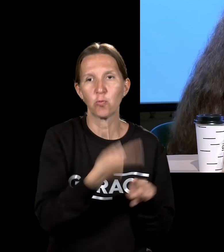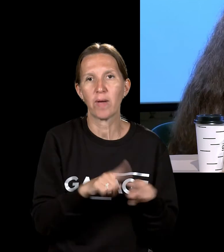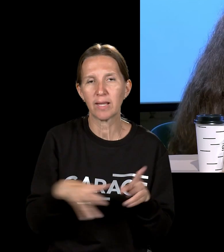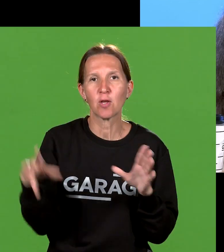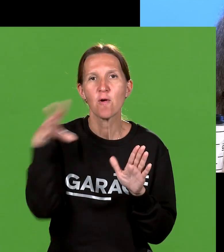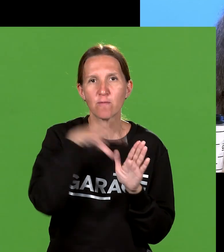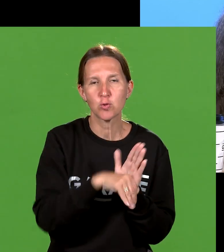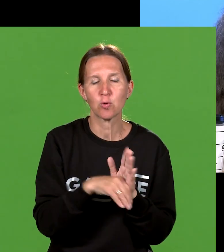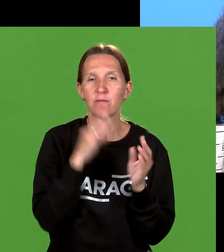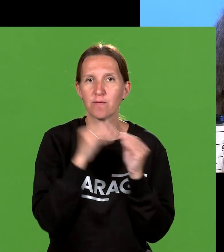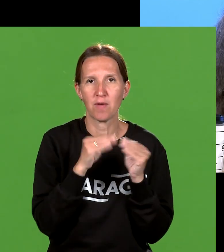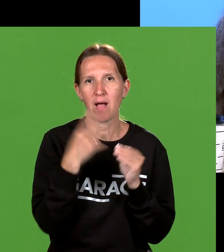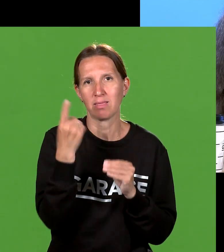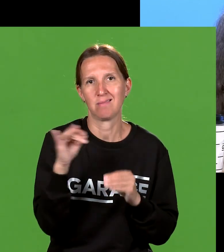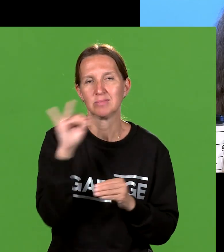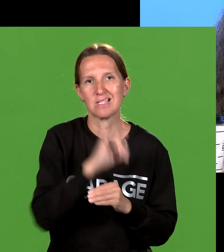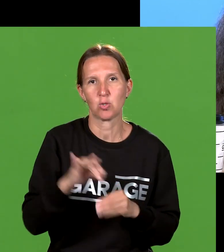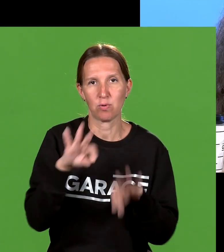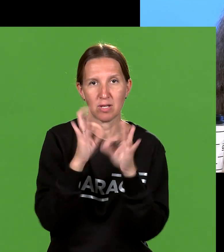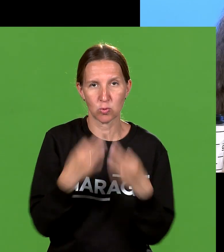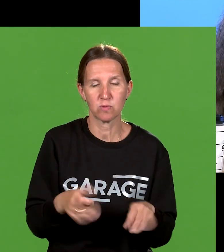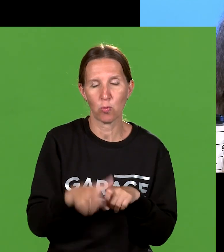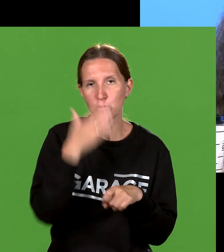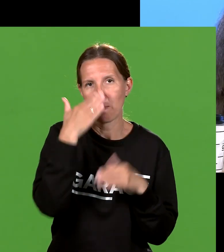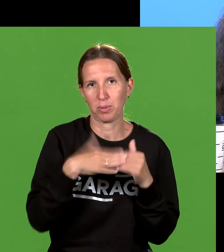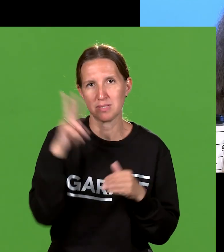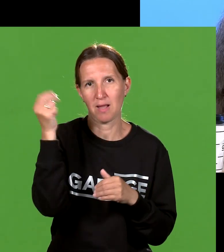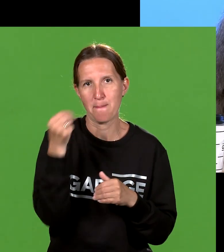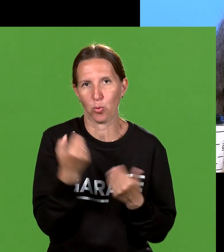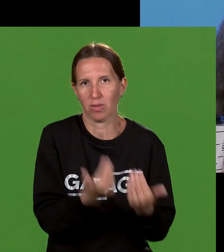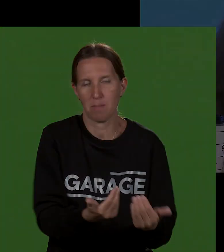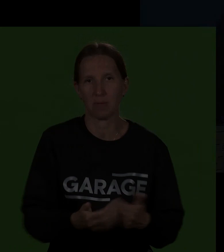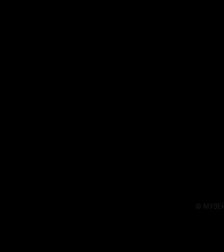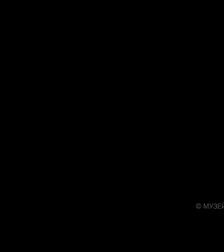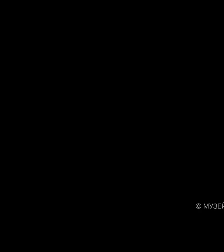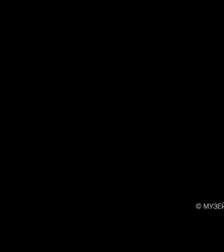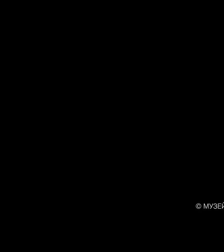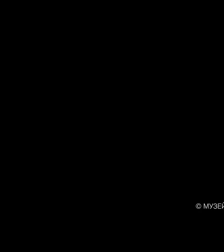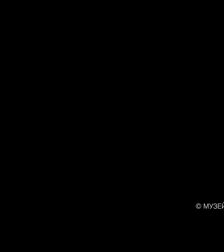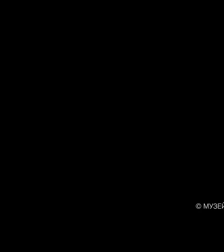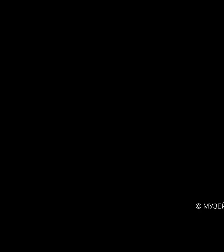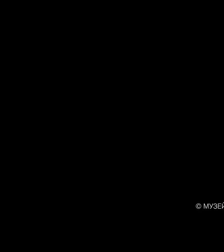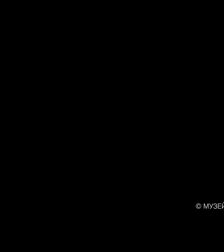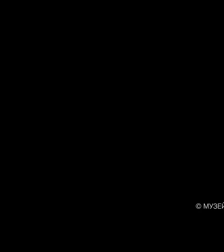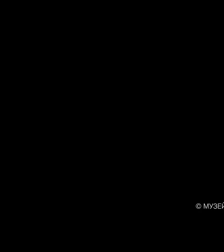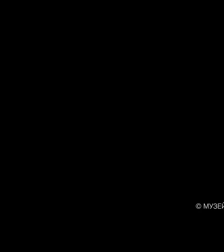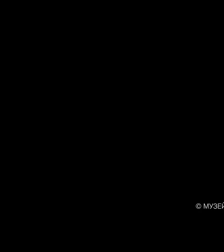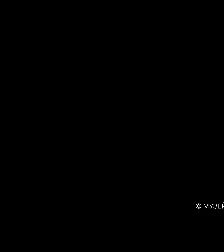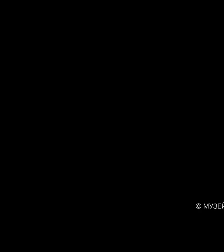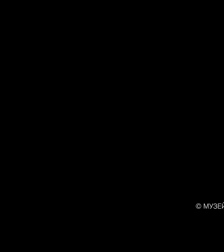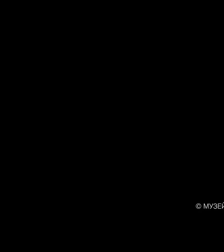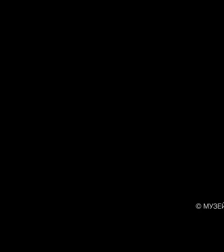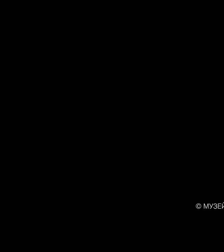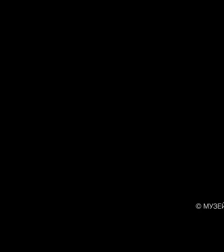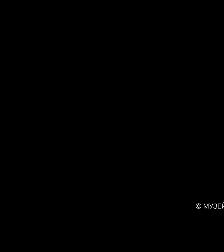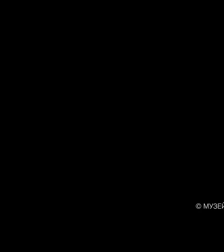она его не могла не знать, но это все часть одной истории искусства довольно близкого контекста. В Музее современного искусства «Гараж»